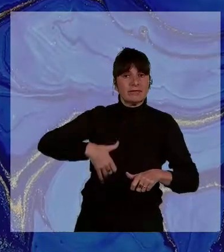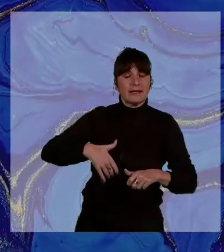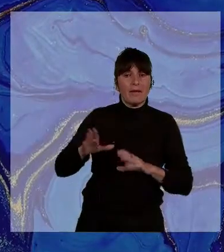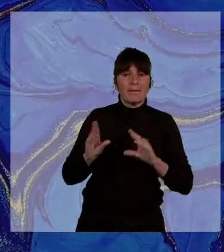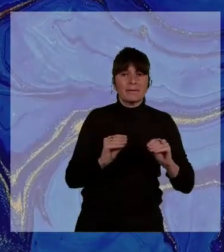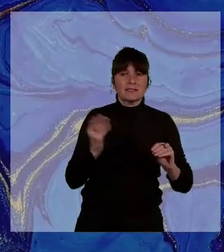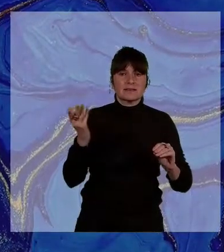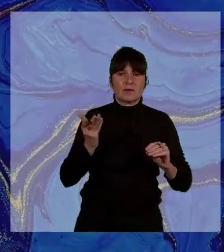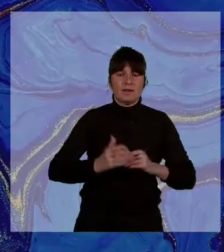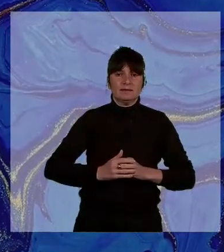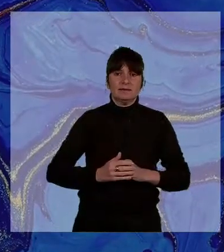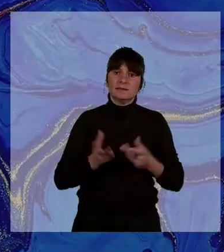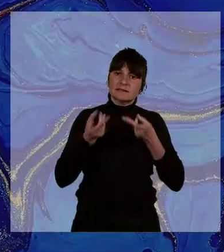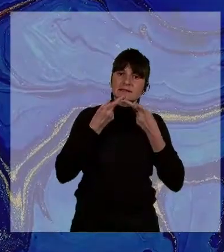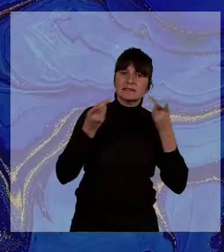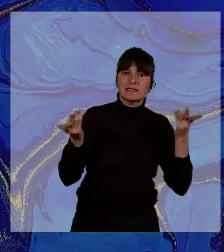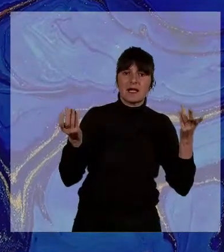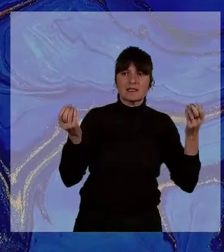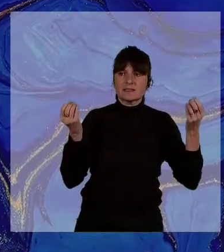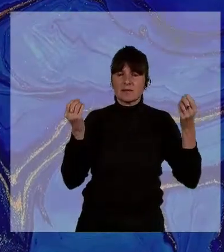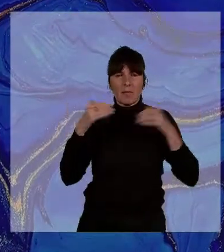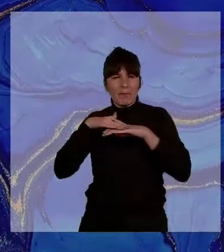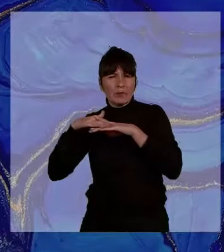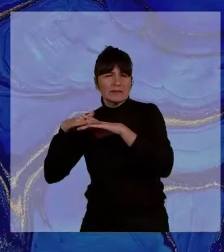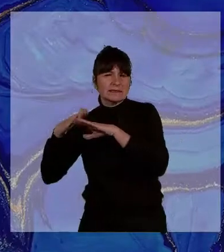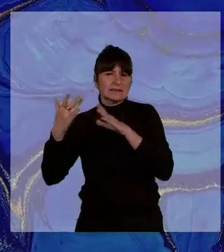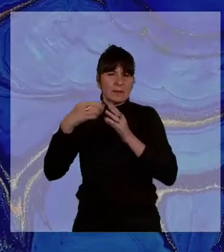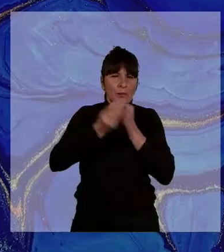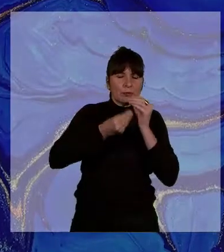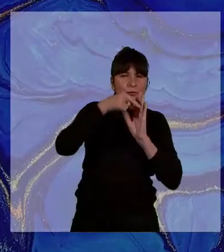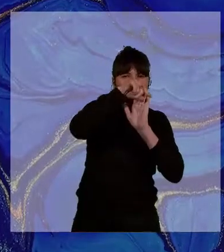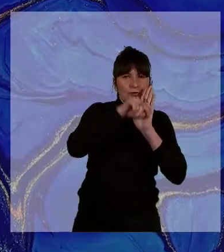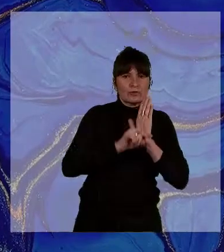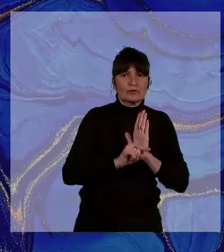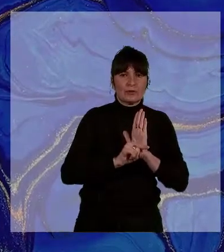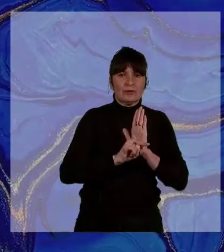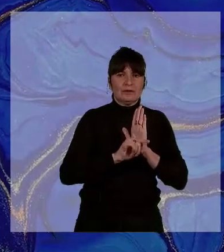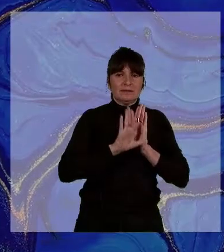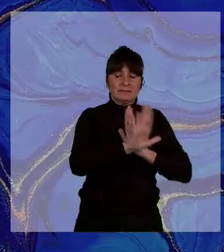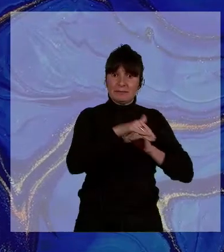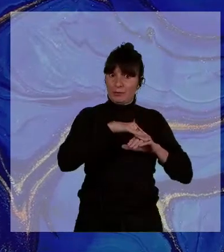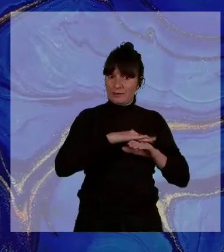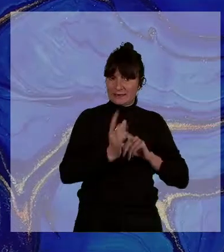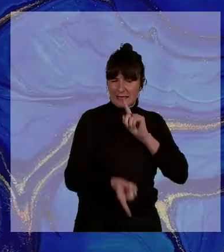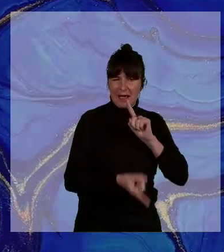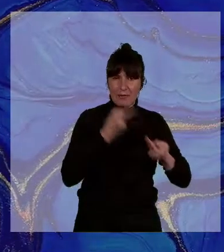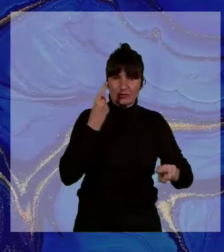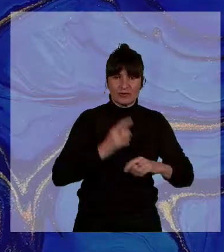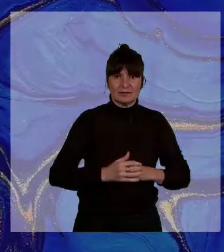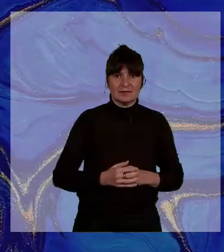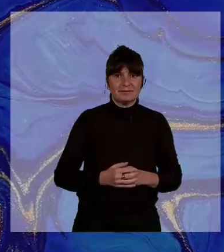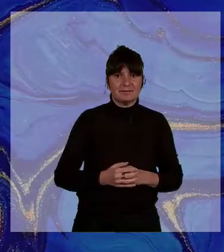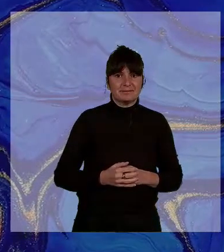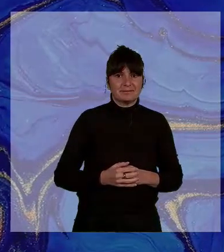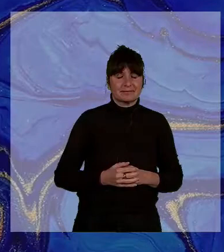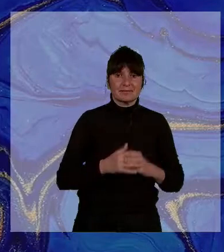une déclaration politique, des mesures politiques très importantes, et c'est à tous